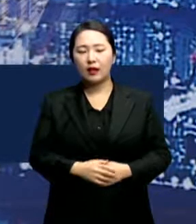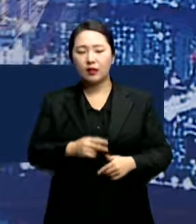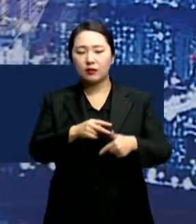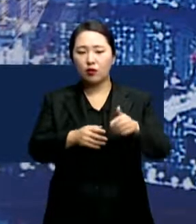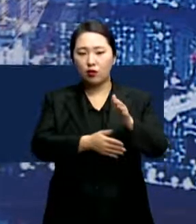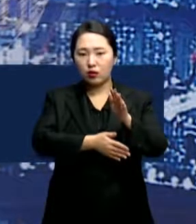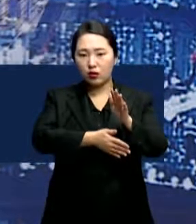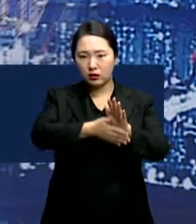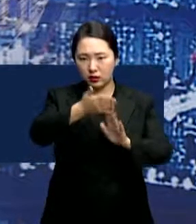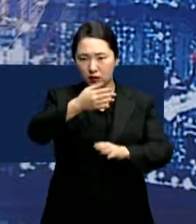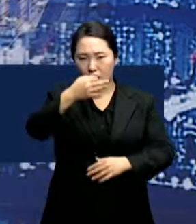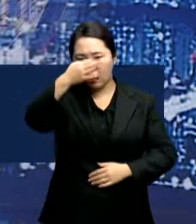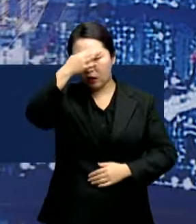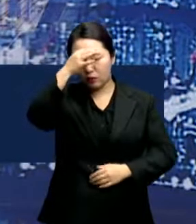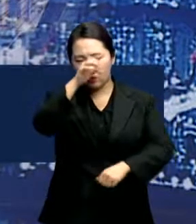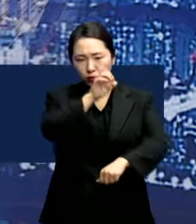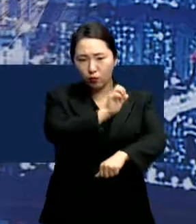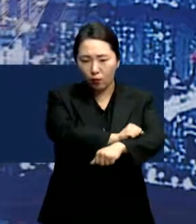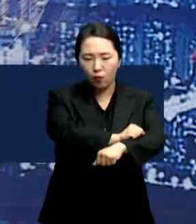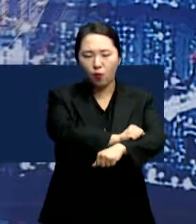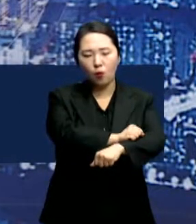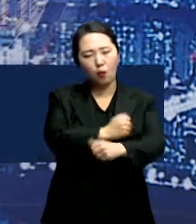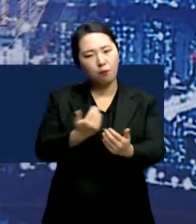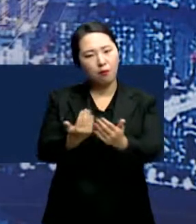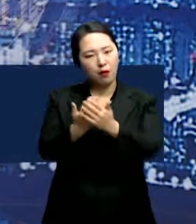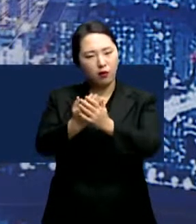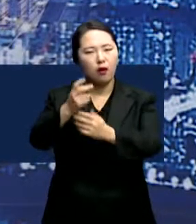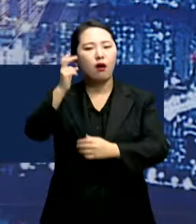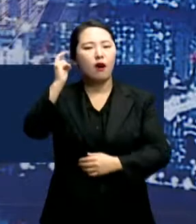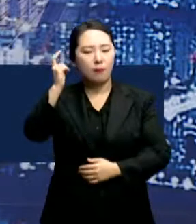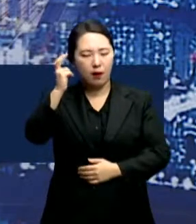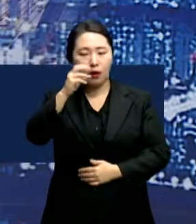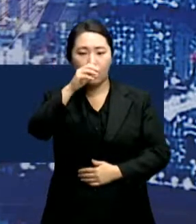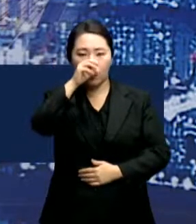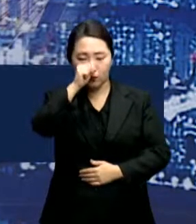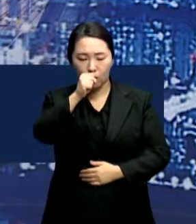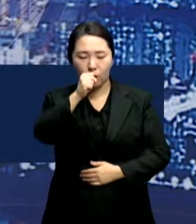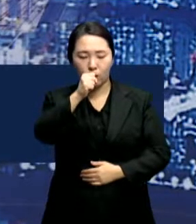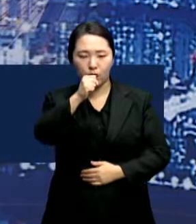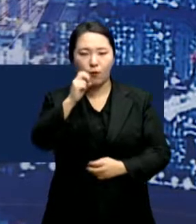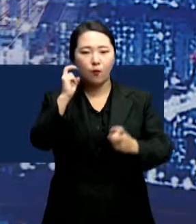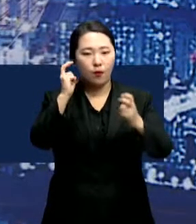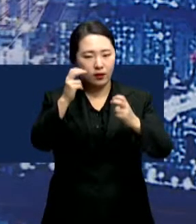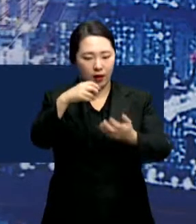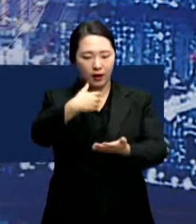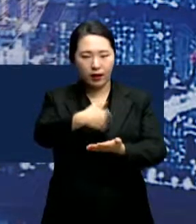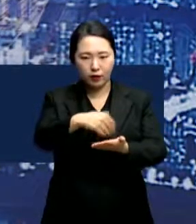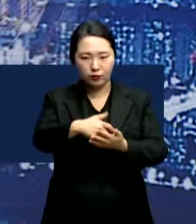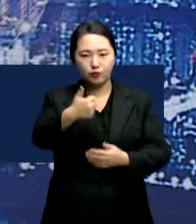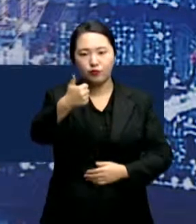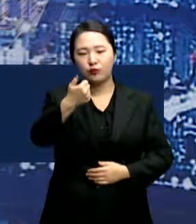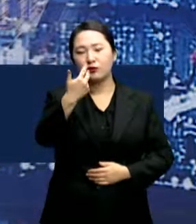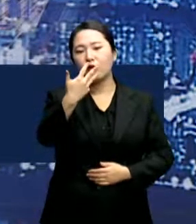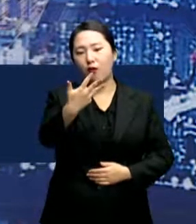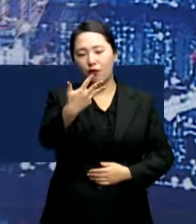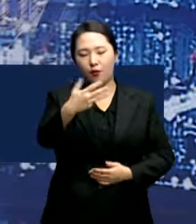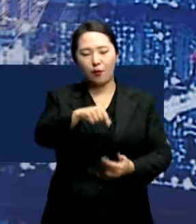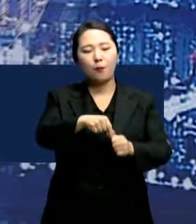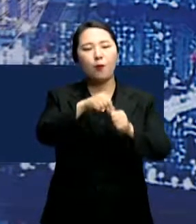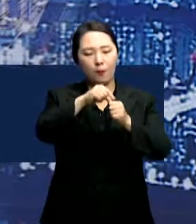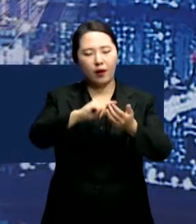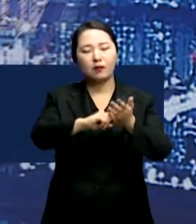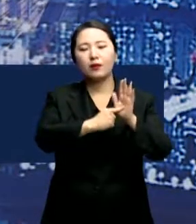인천시가 기술력이 우수하고 성장 잠재력이 높은 우수 중소기업 58곳을 선정해 발표했습니다.